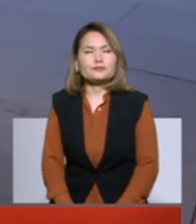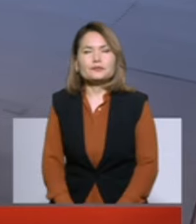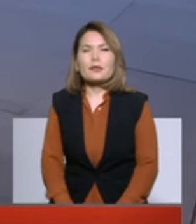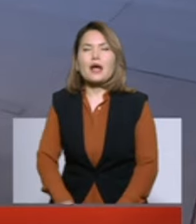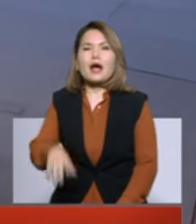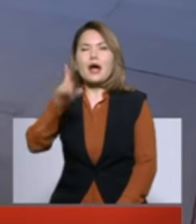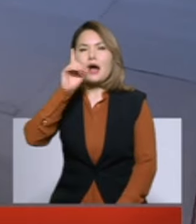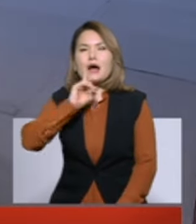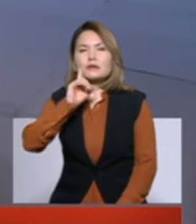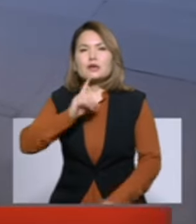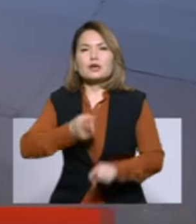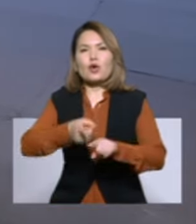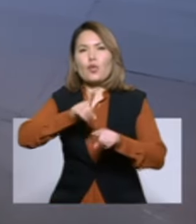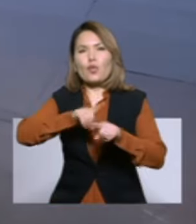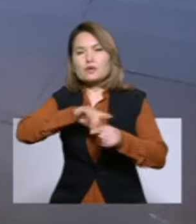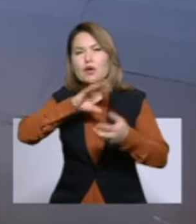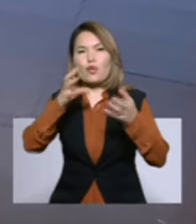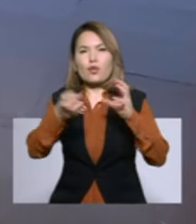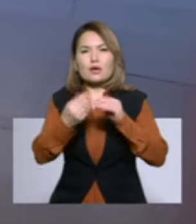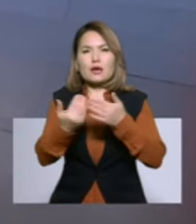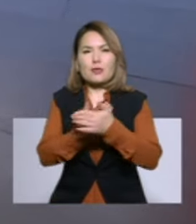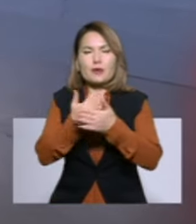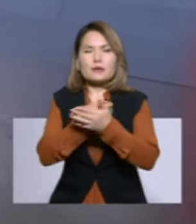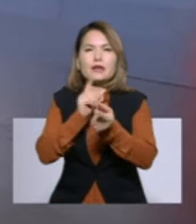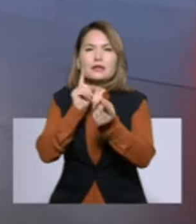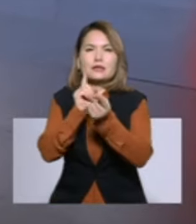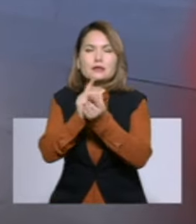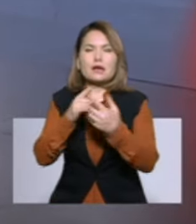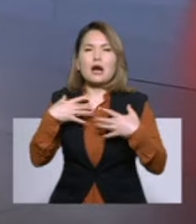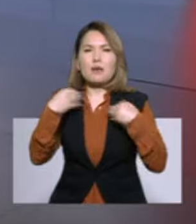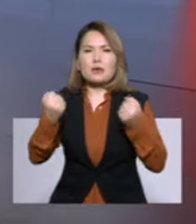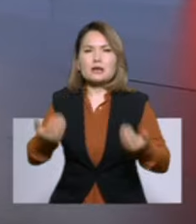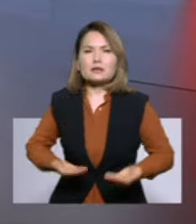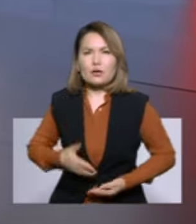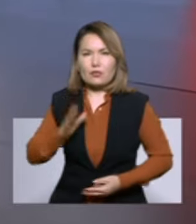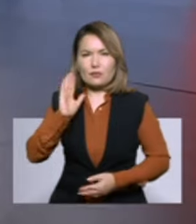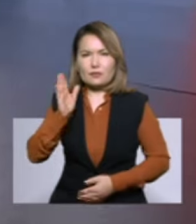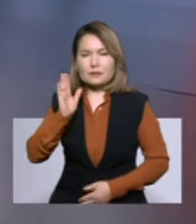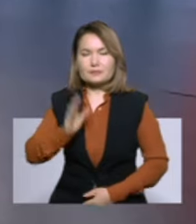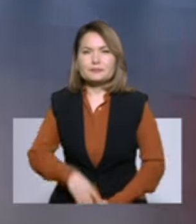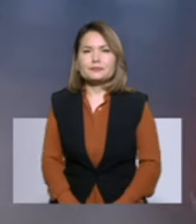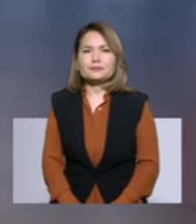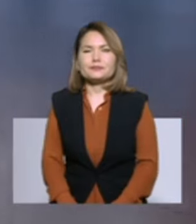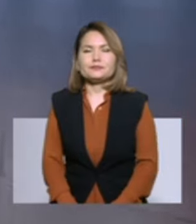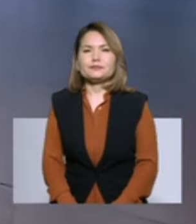Әзірге осы, келесі ақпарат топтамасы 15:00-де эфирде жүздескенше.